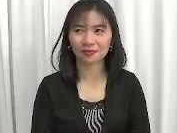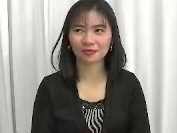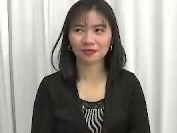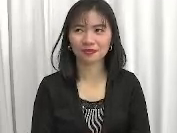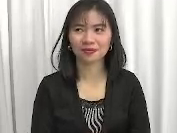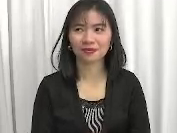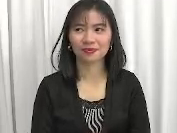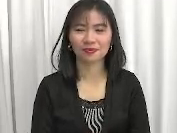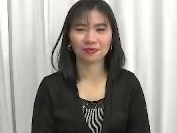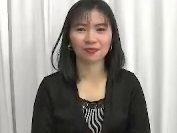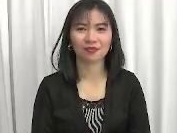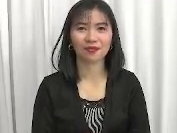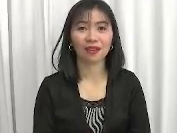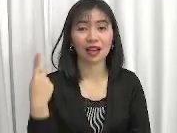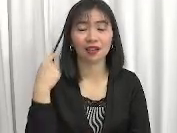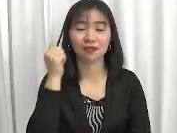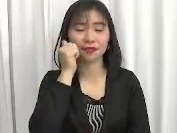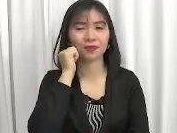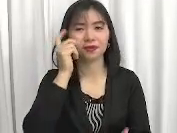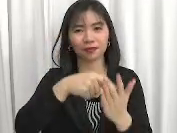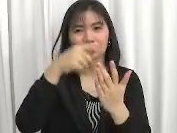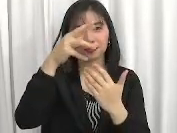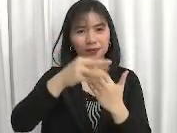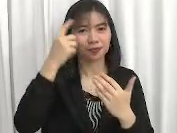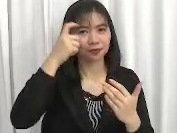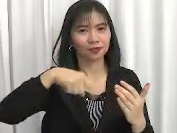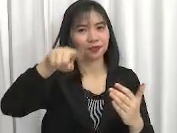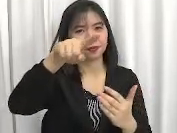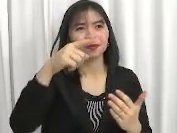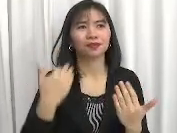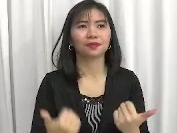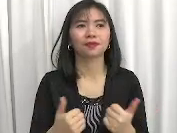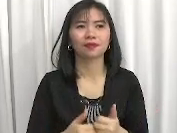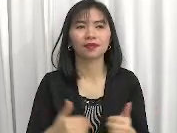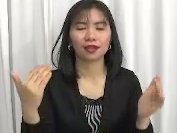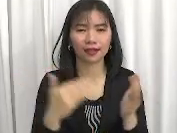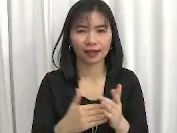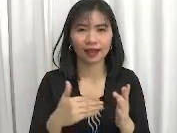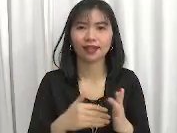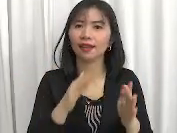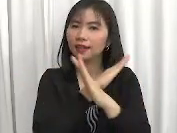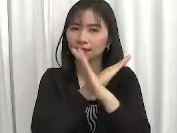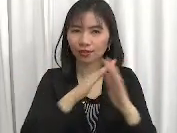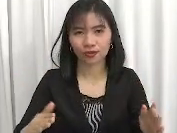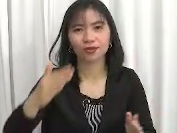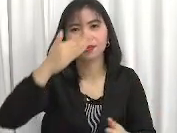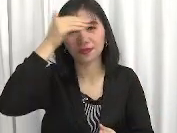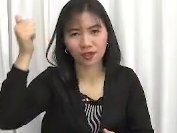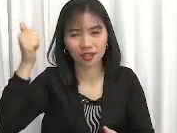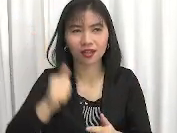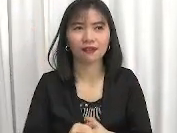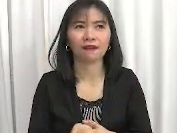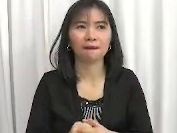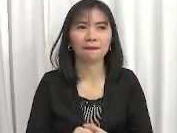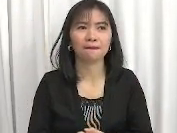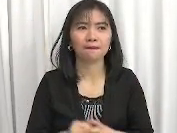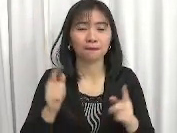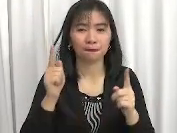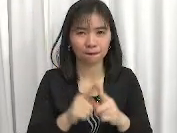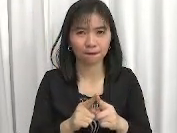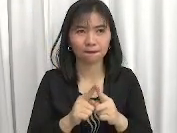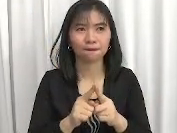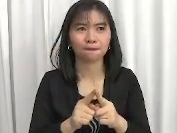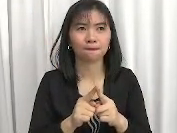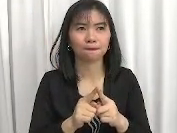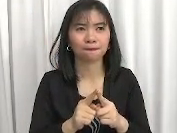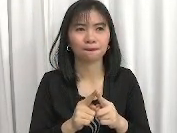Yeah. May programa. Kaya nga, alam nyo, huwag nating kakalimutan na laging isasama